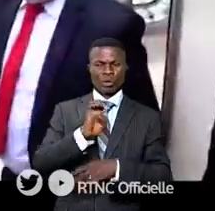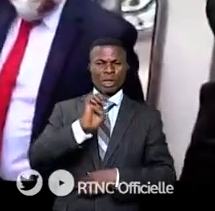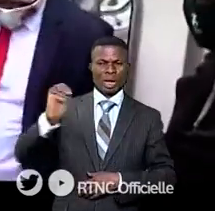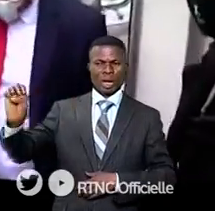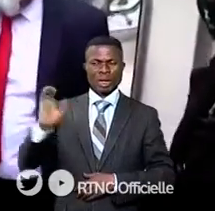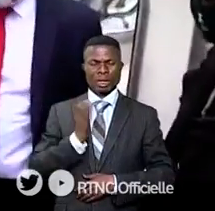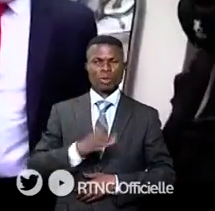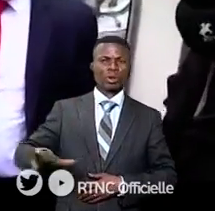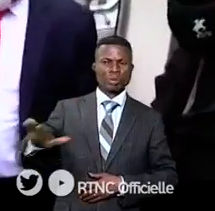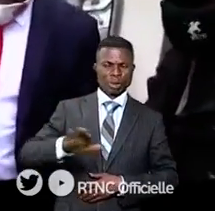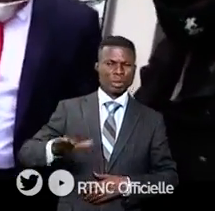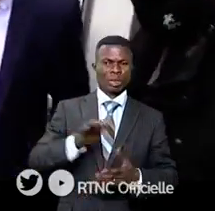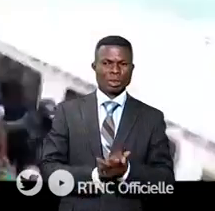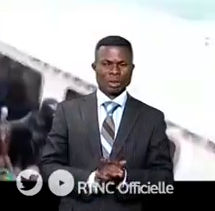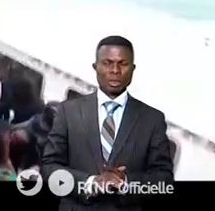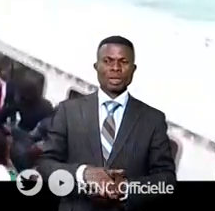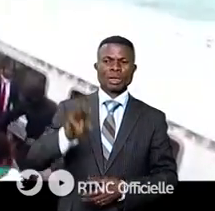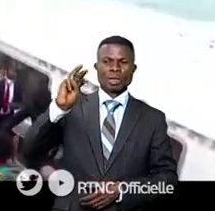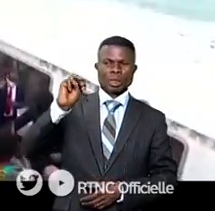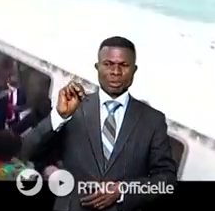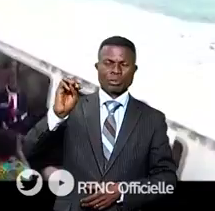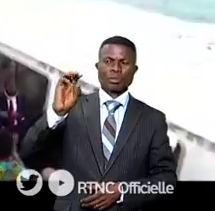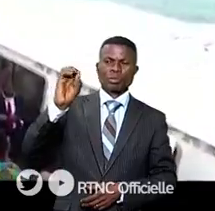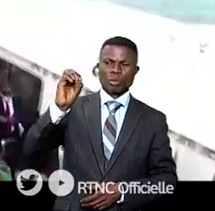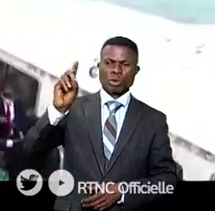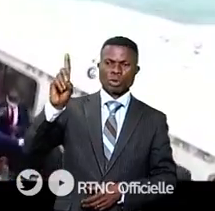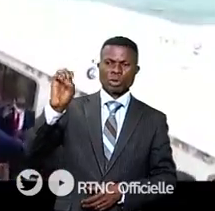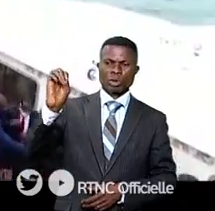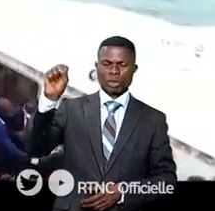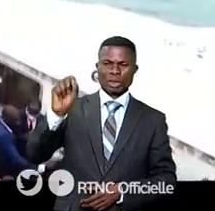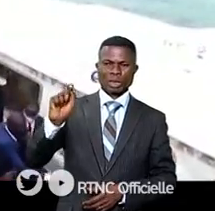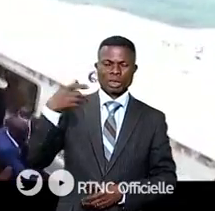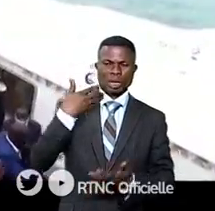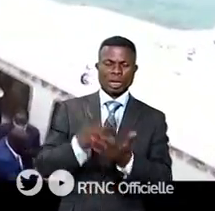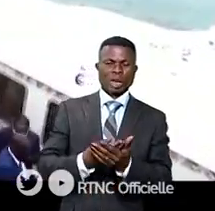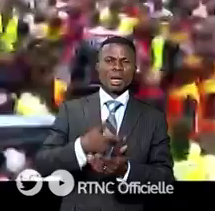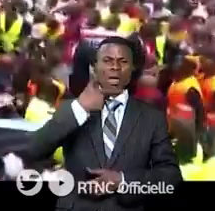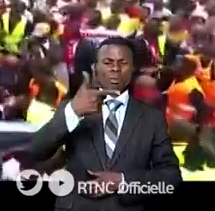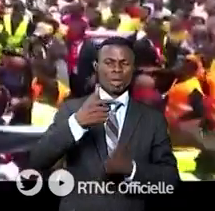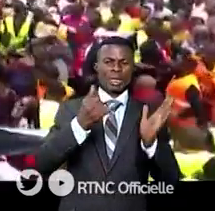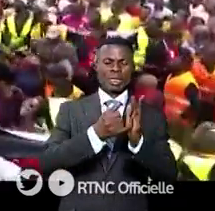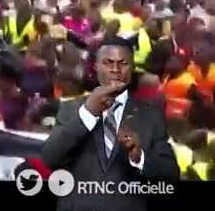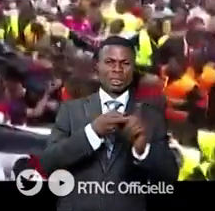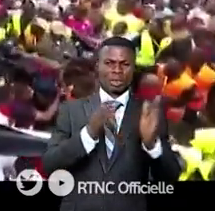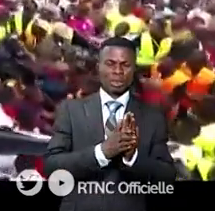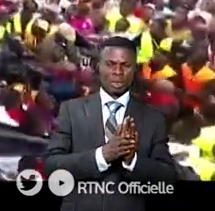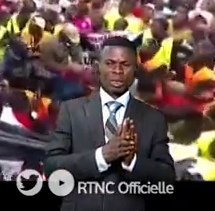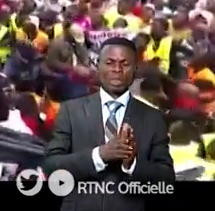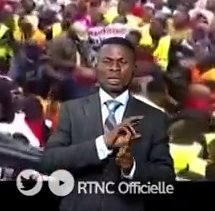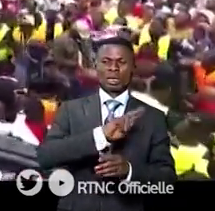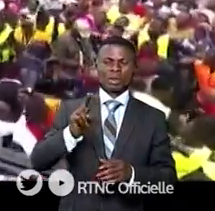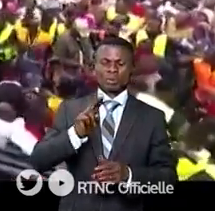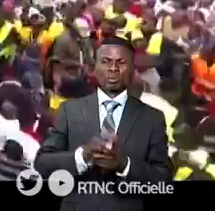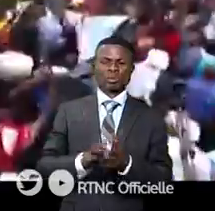République démocratique du Congo, Modeste Bahati Lukwebo est arrivé le mardi 6 septembre 2020 à Bukavu, chef-lieu